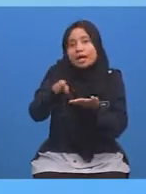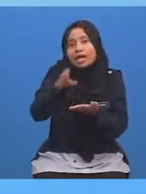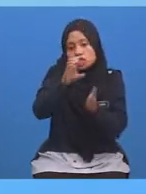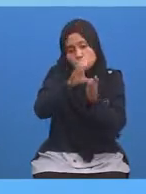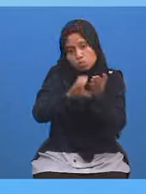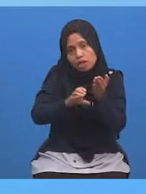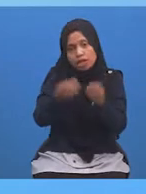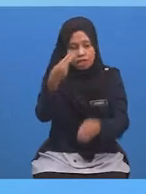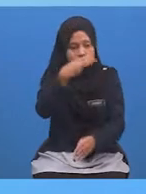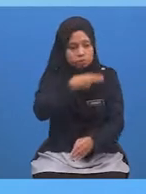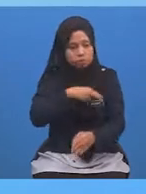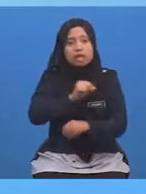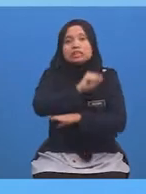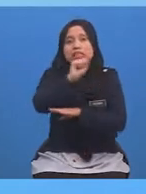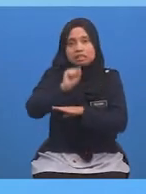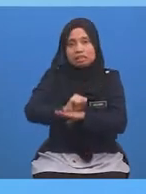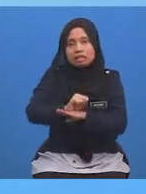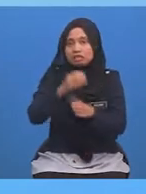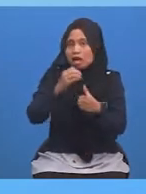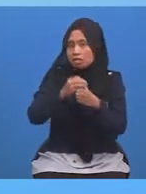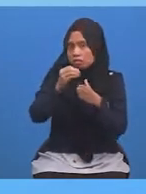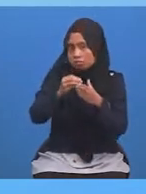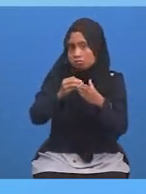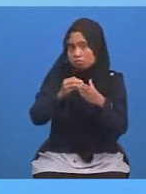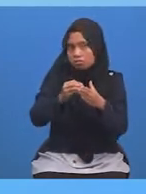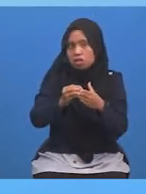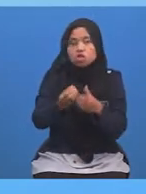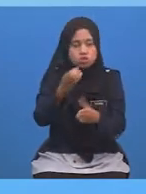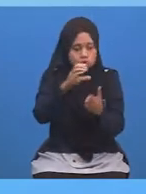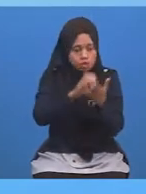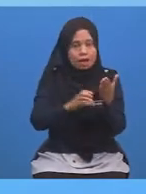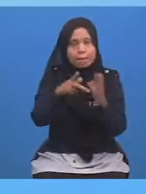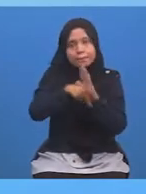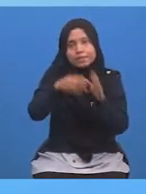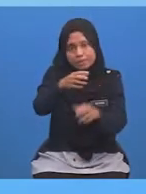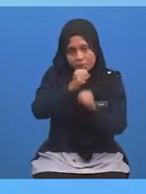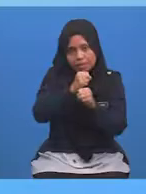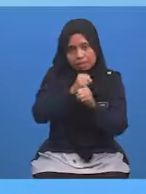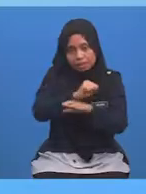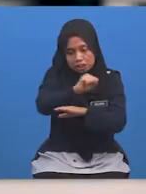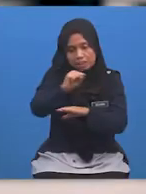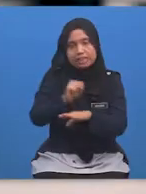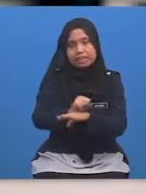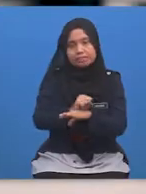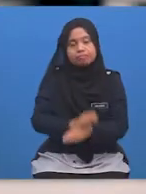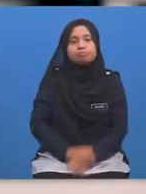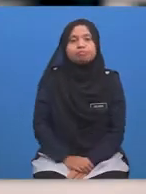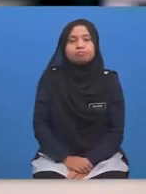membayar cukai keuntungan syarikat atau cukai pendapatan syarikat.